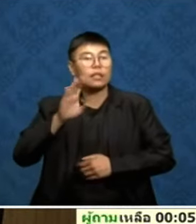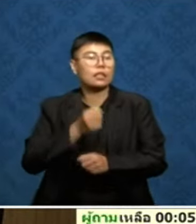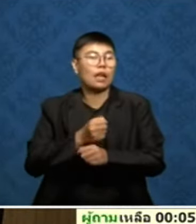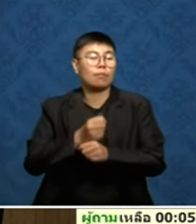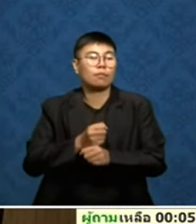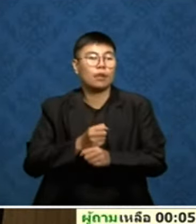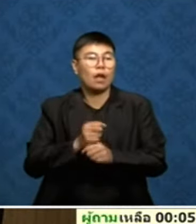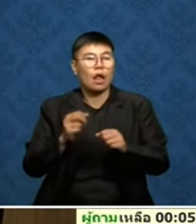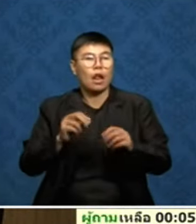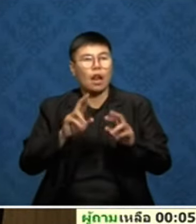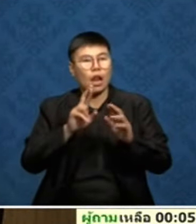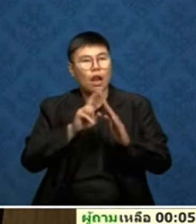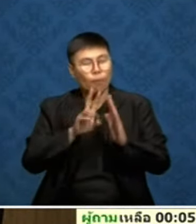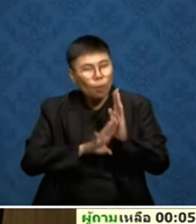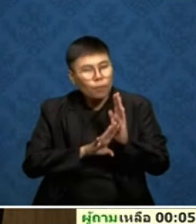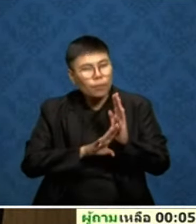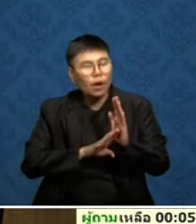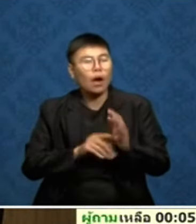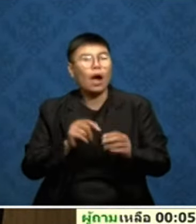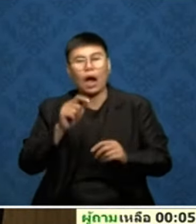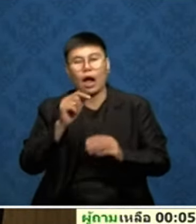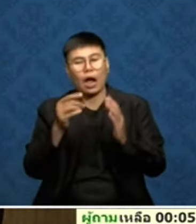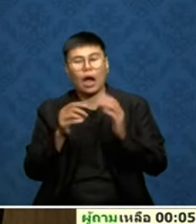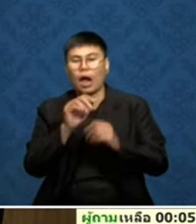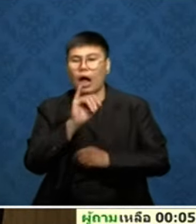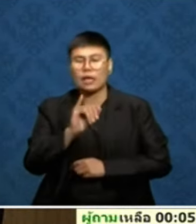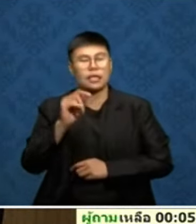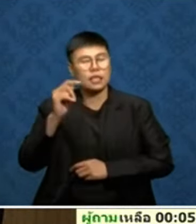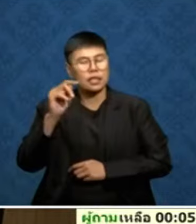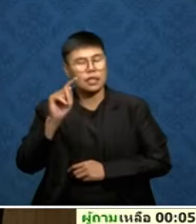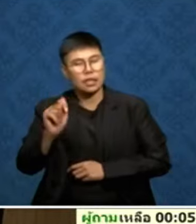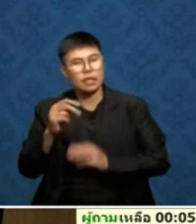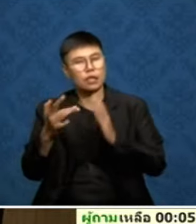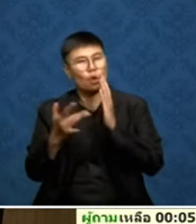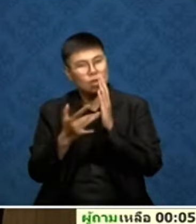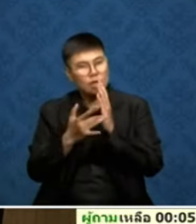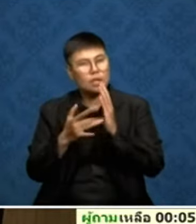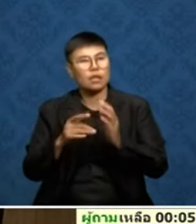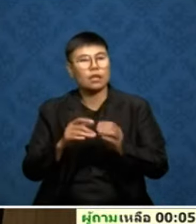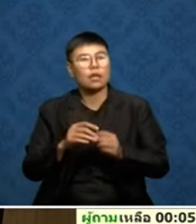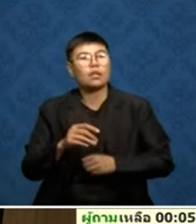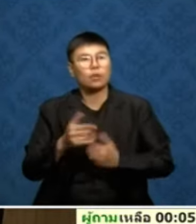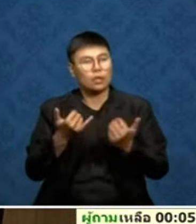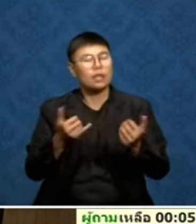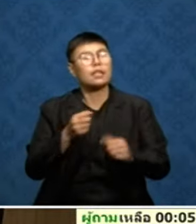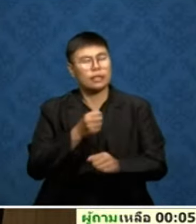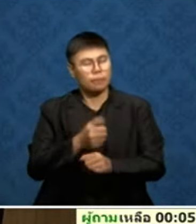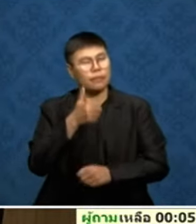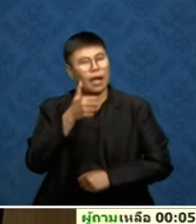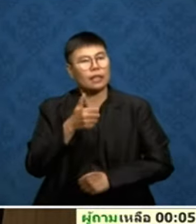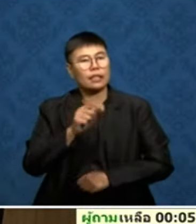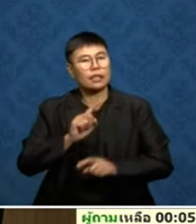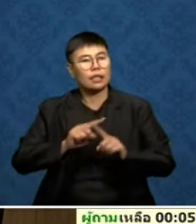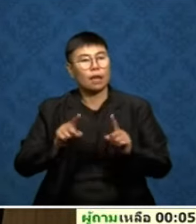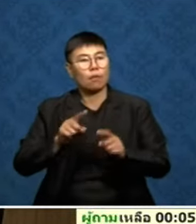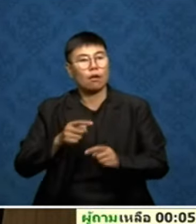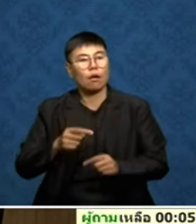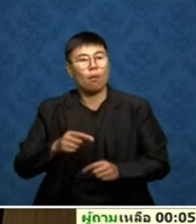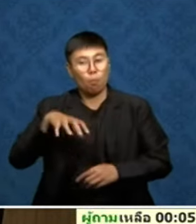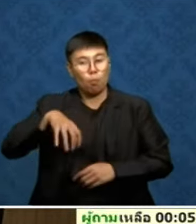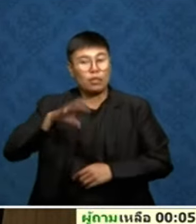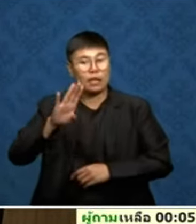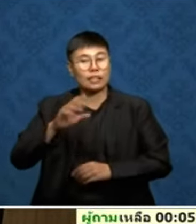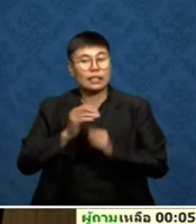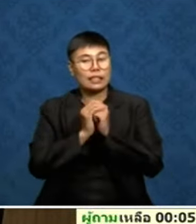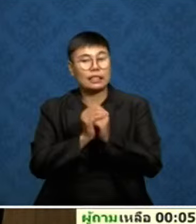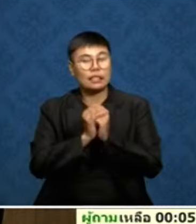าวด์ระบบ IT ยักษ์ใหญ่เข้ามาลงทุนในไทยครับและท่านกำลังจะได้จริงๆนะครับพอบริษัทยักษ์ใหญ่จีนที่กำลังทำต